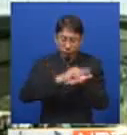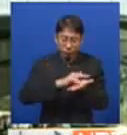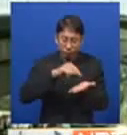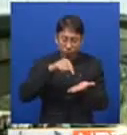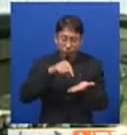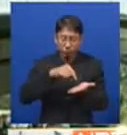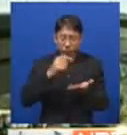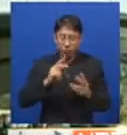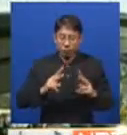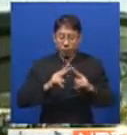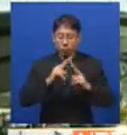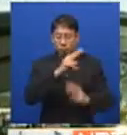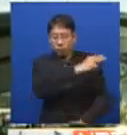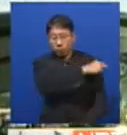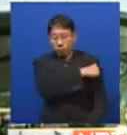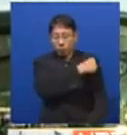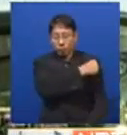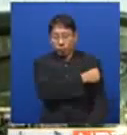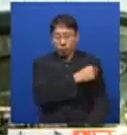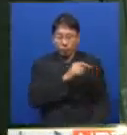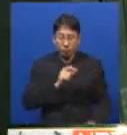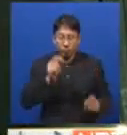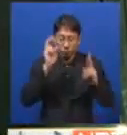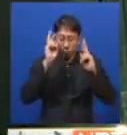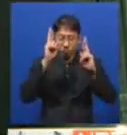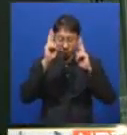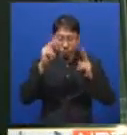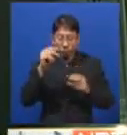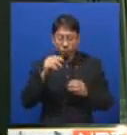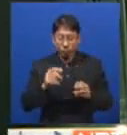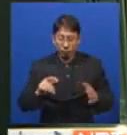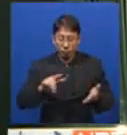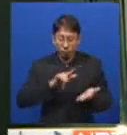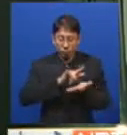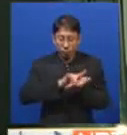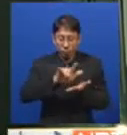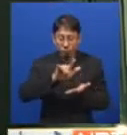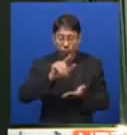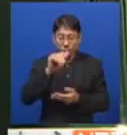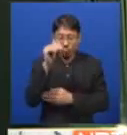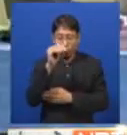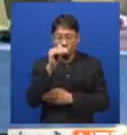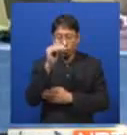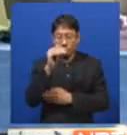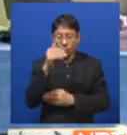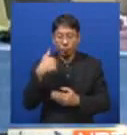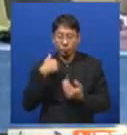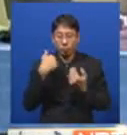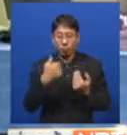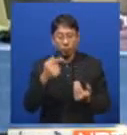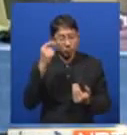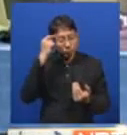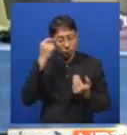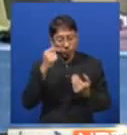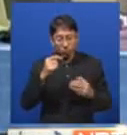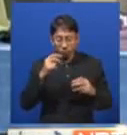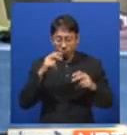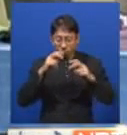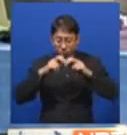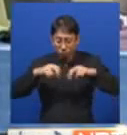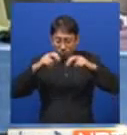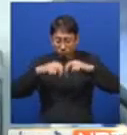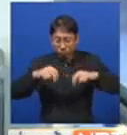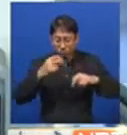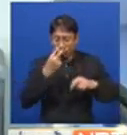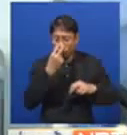งสาธารณสุขก็ได้มีการเฝ้าระวังทั้งสนามบินสุวรรณภูมิและสนามบินนานาชาติทุกแห่งเพื่อคัดกรองผู้ที่เดินทางกลับมาจากแหล่งโ